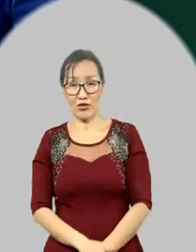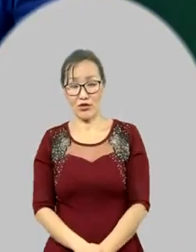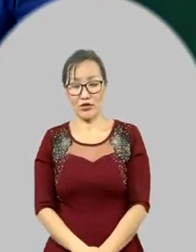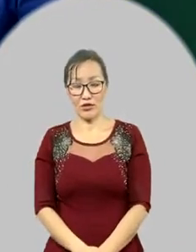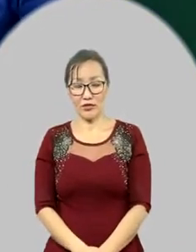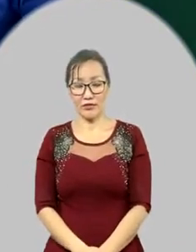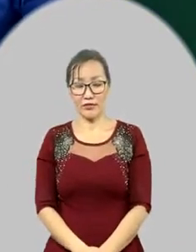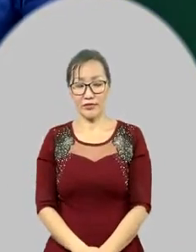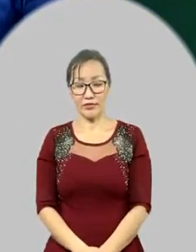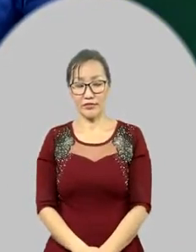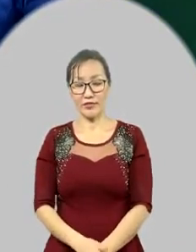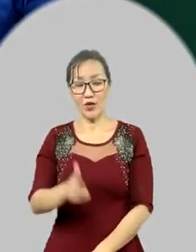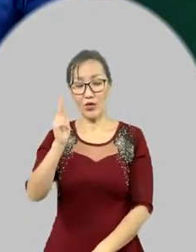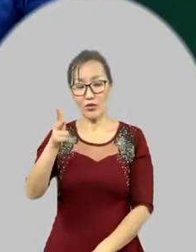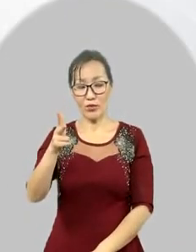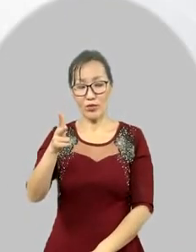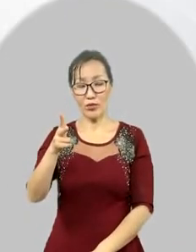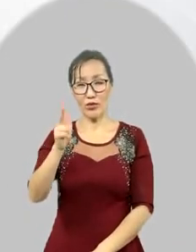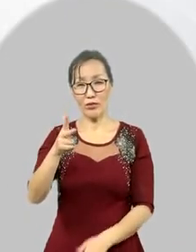3800-аас бүтэх тоо